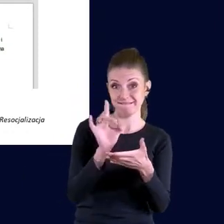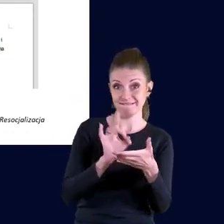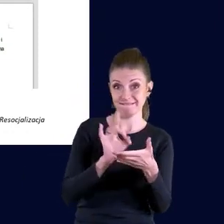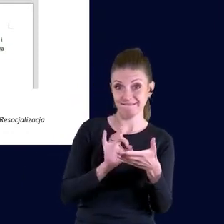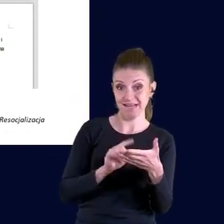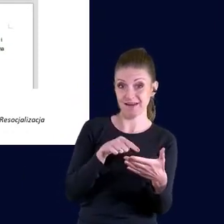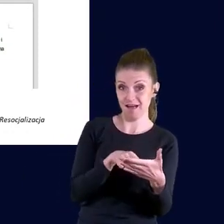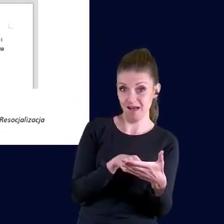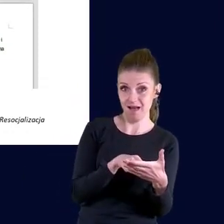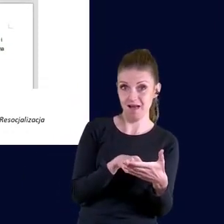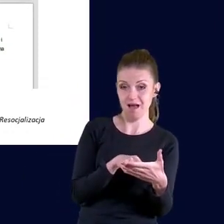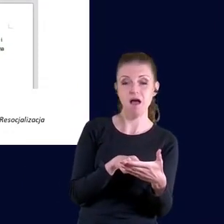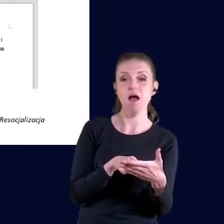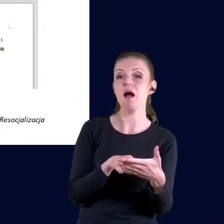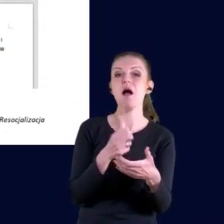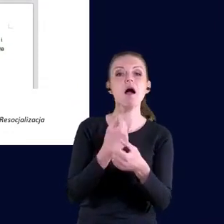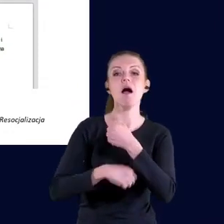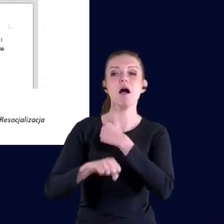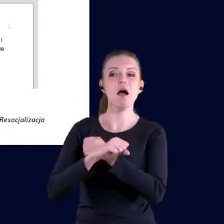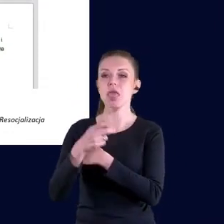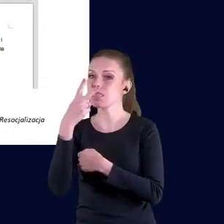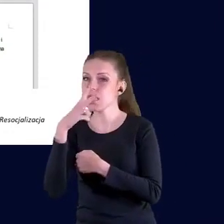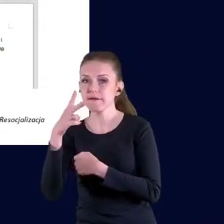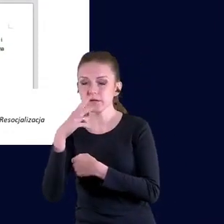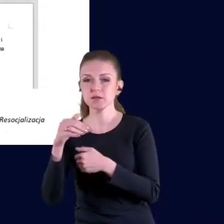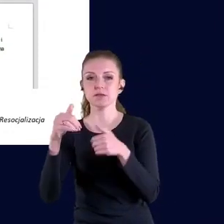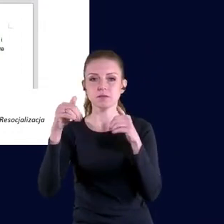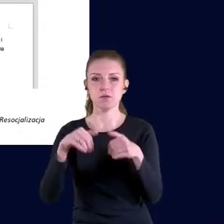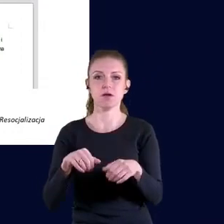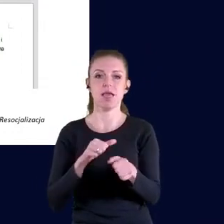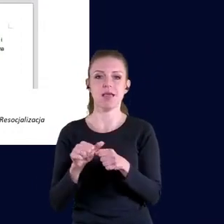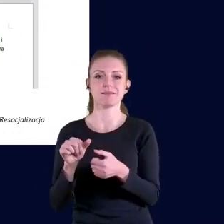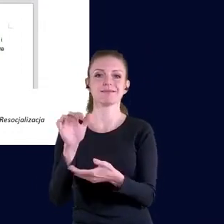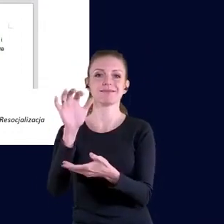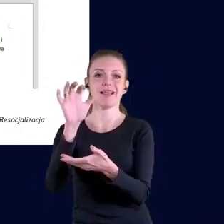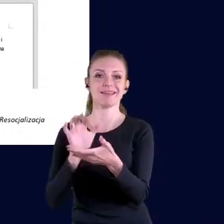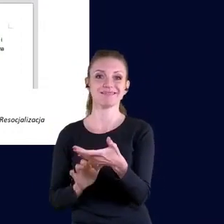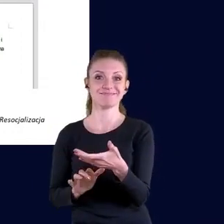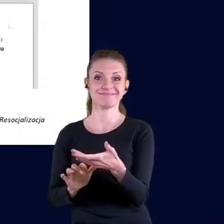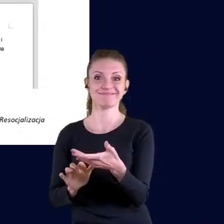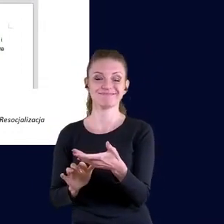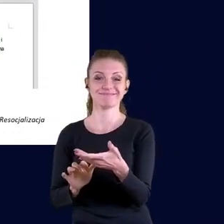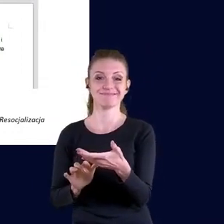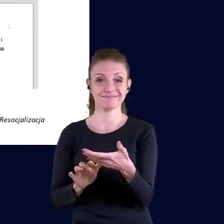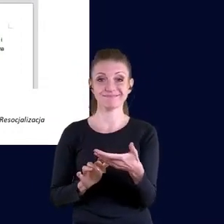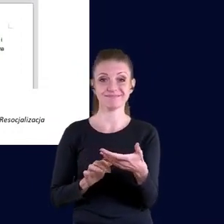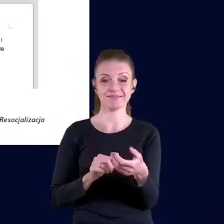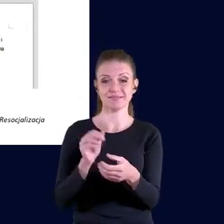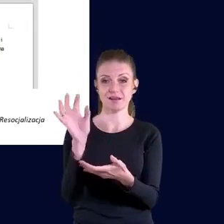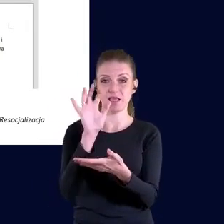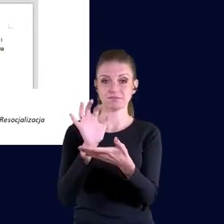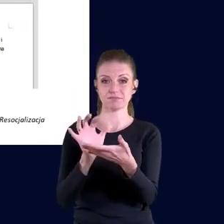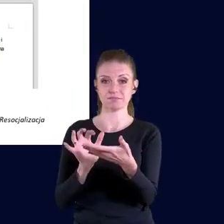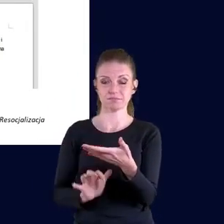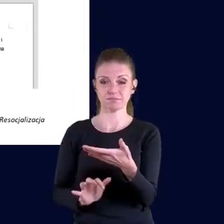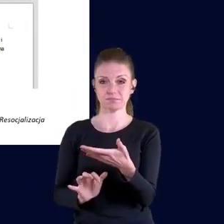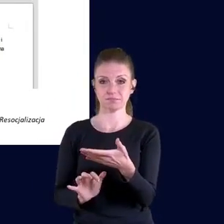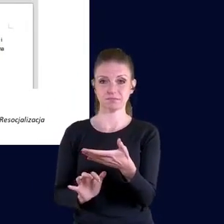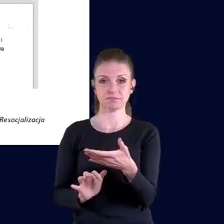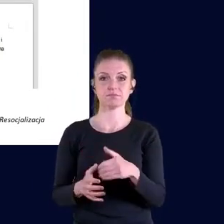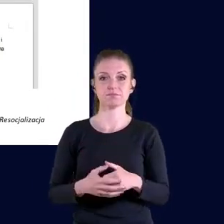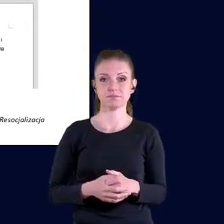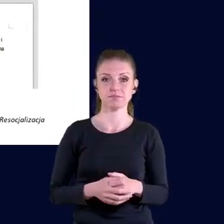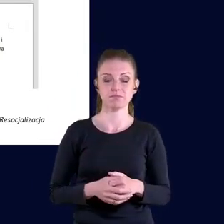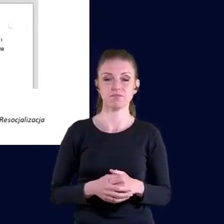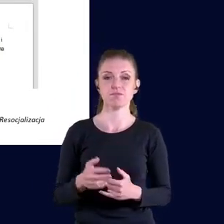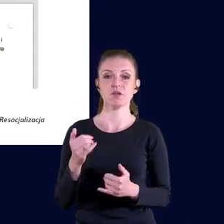grafiki tekst alternatywny który nie jest widoczny na ekranie nie jest widoczny w dokumencie Natomiast w